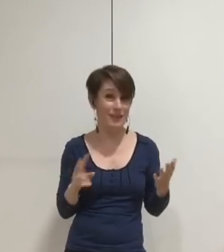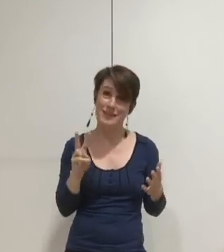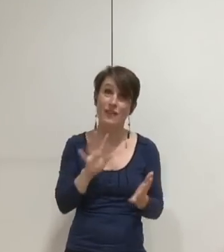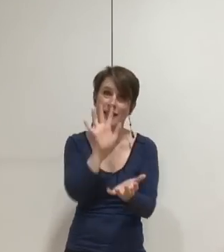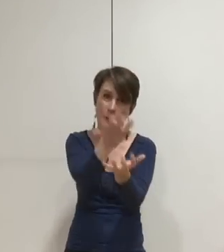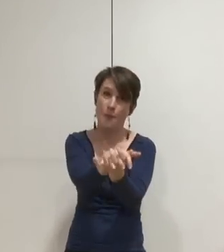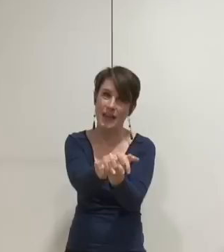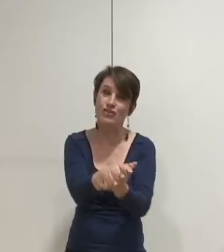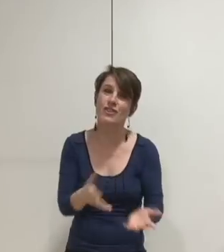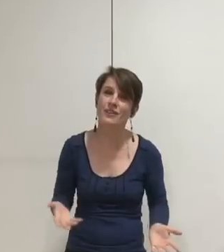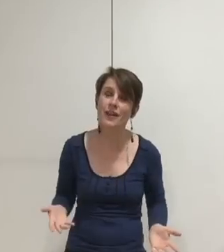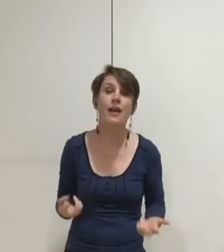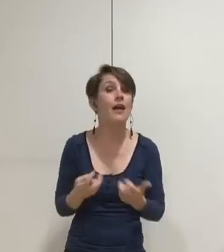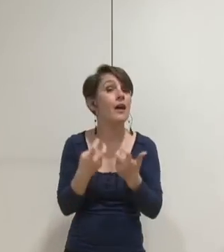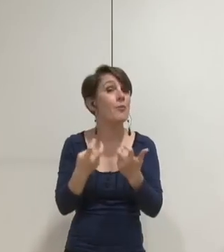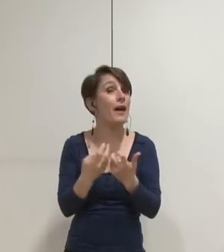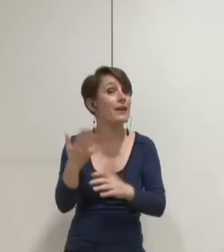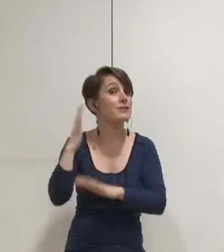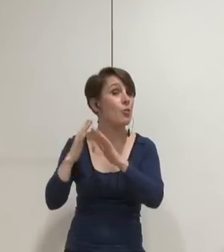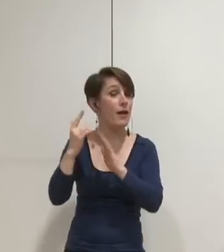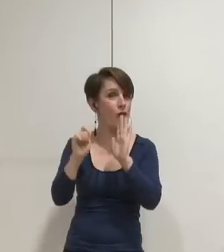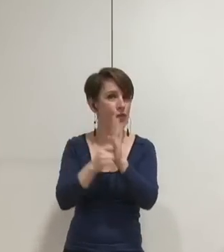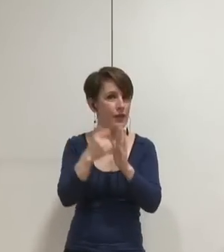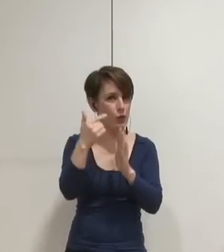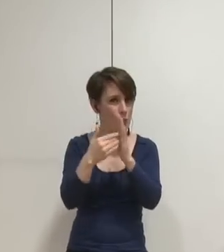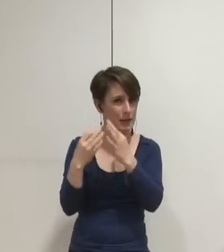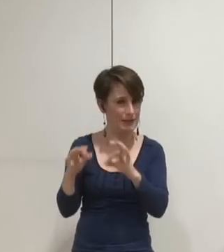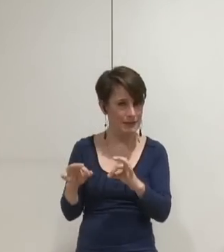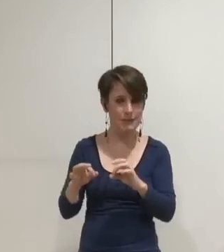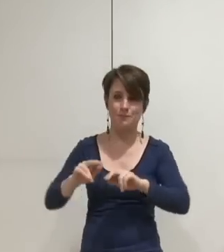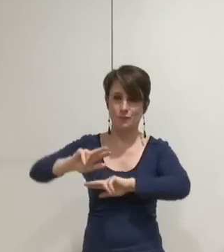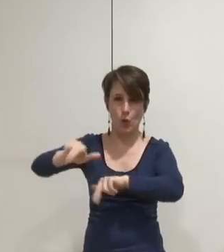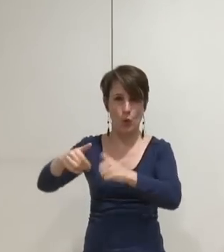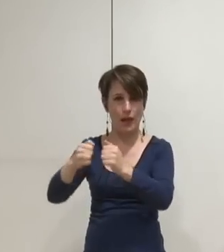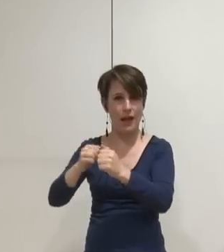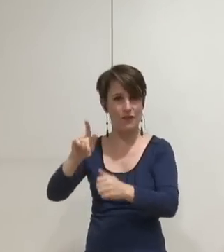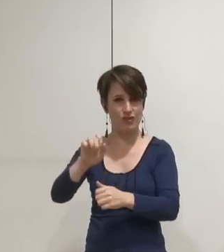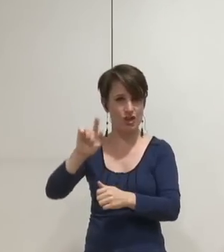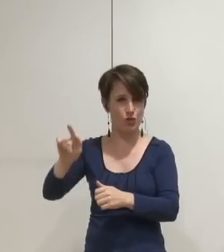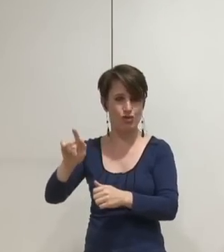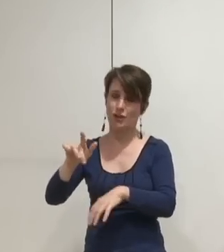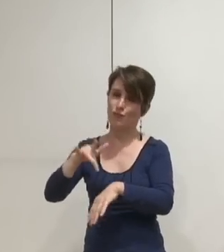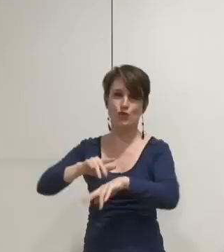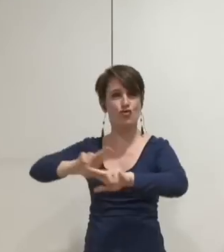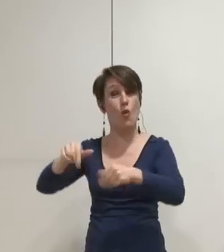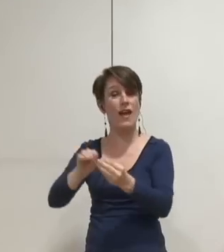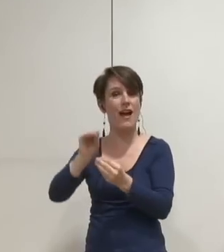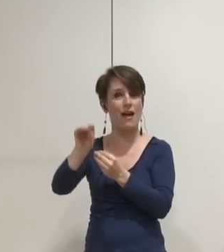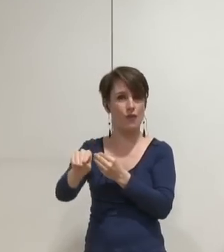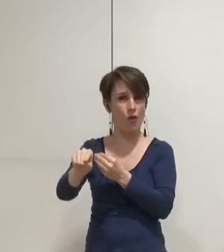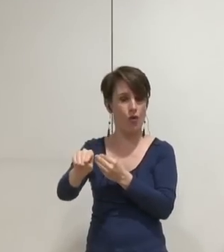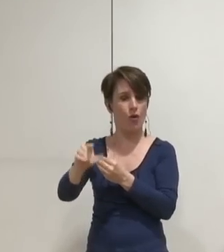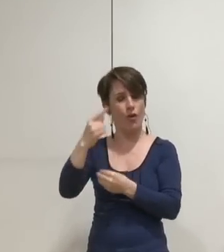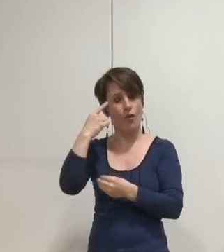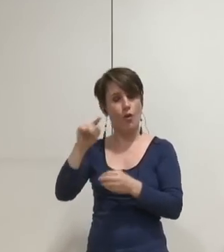lorsque en 2010 il y a eu un avenant au contrat qui a lié la ville à GEG qui permettait une factcturation